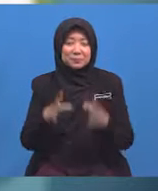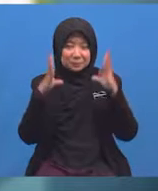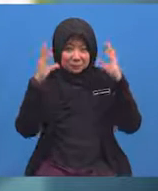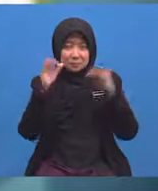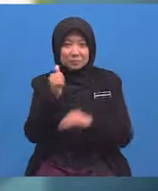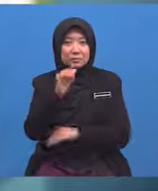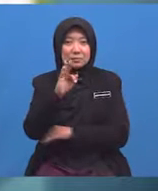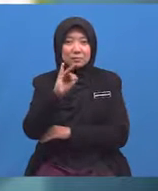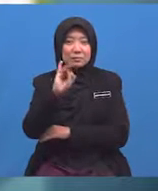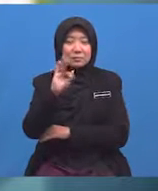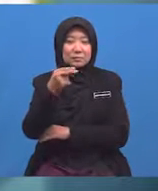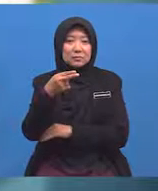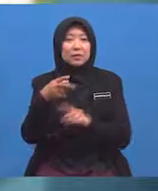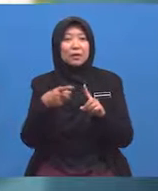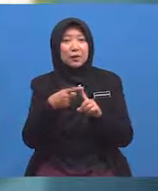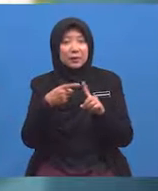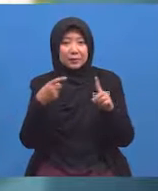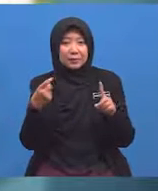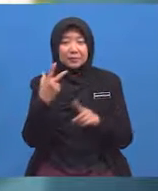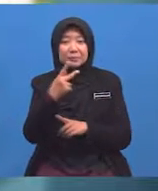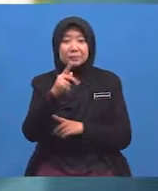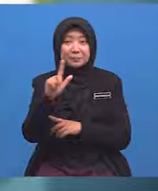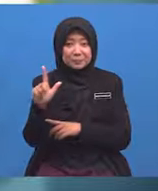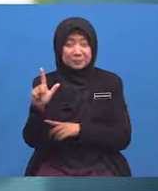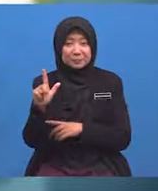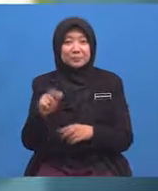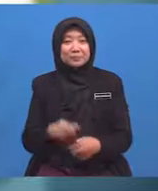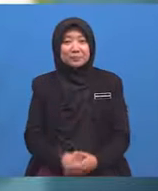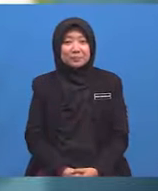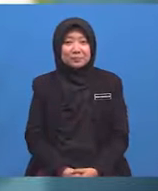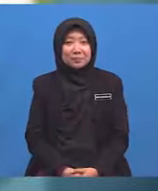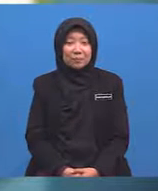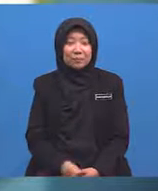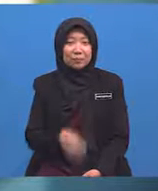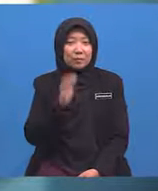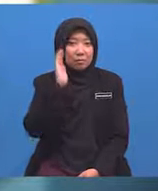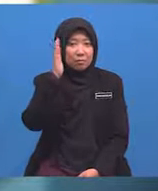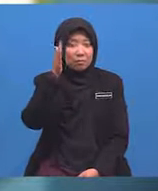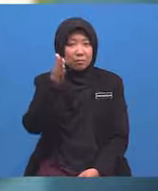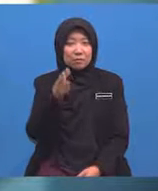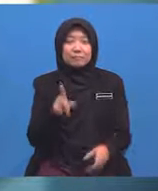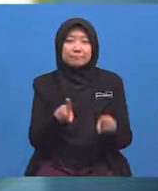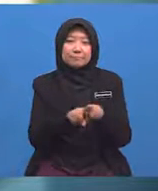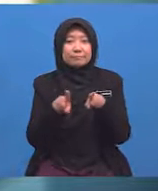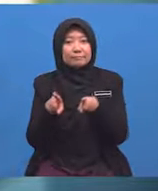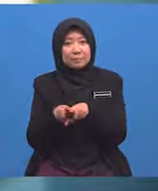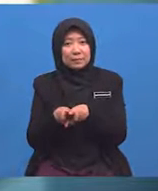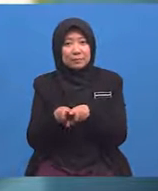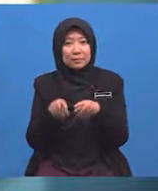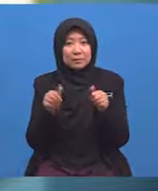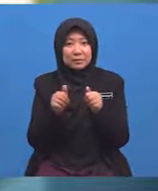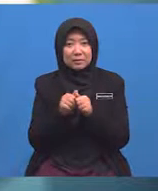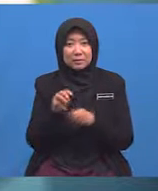Saya Cikgu Afifah dari SMK Keramat Wangsa, Kuala Lumpur akan